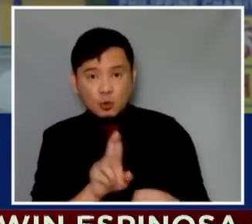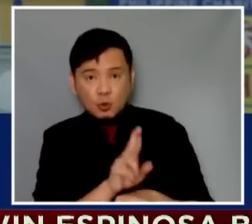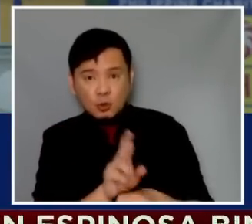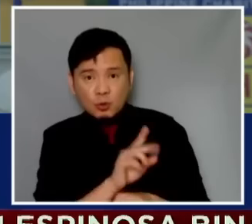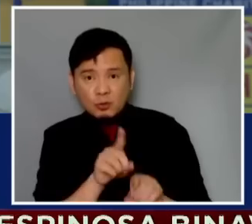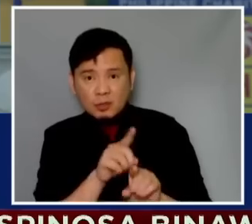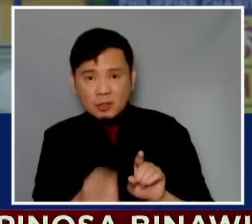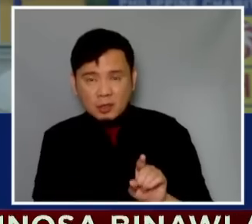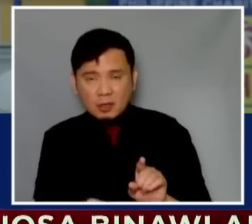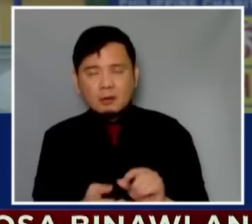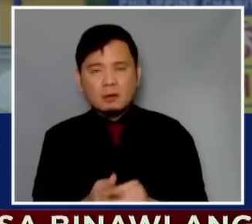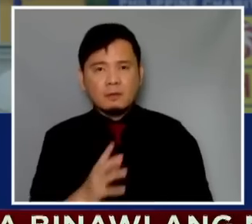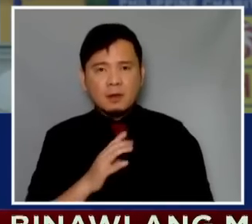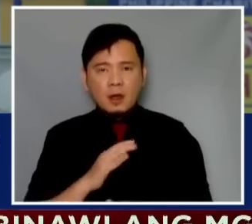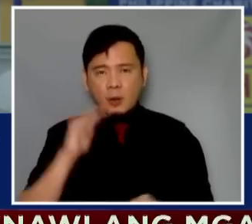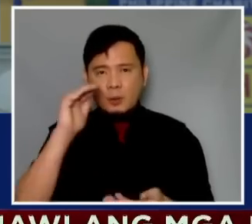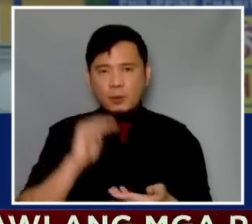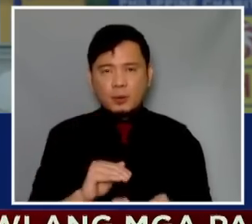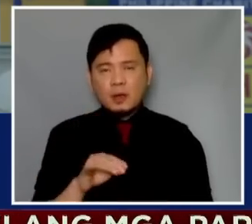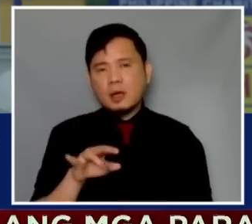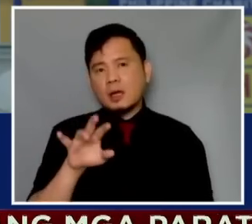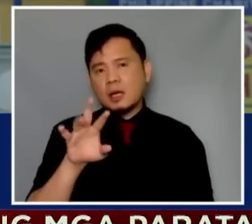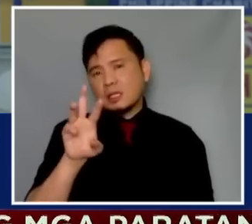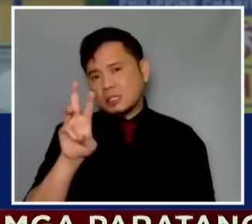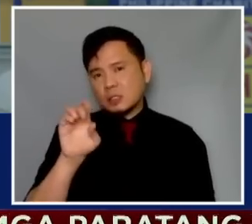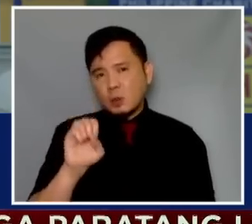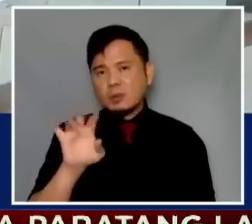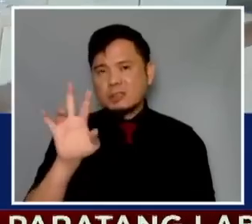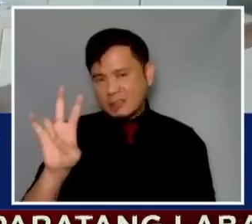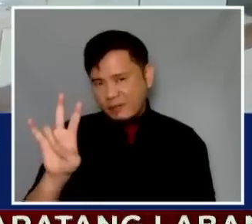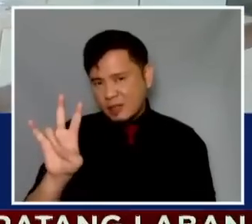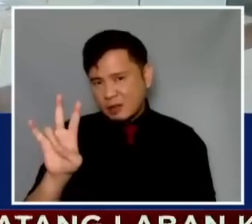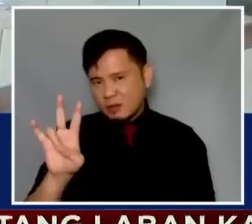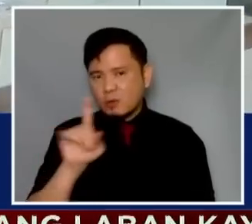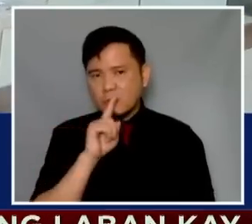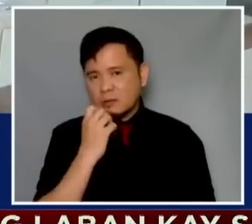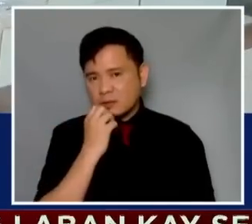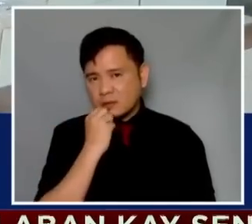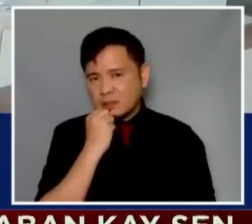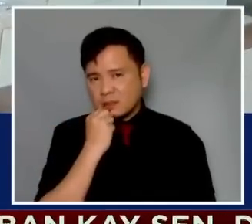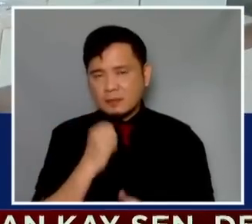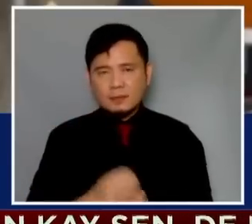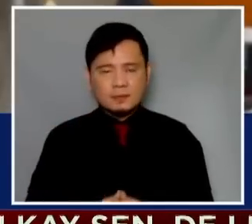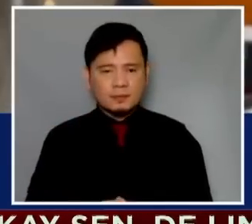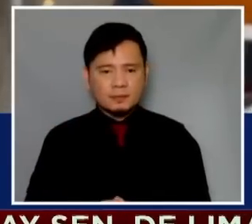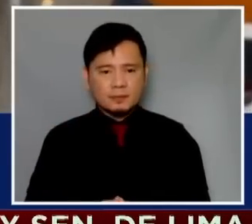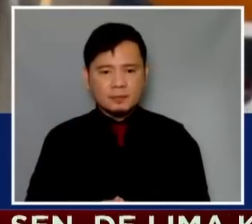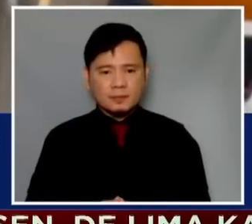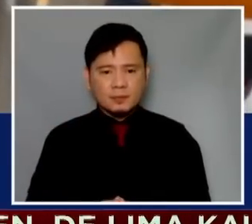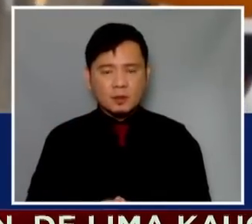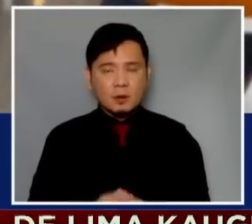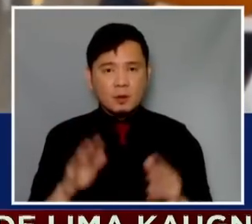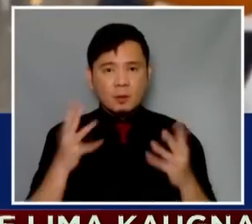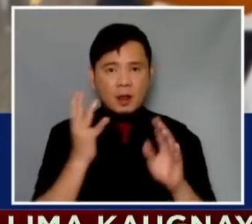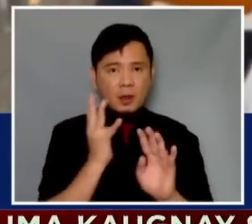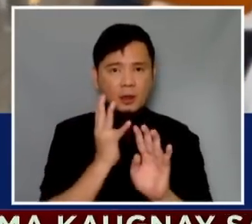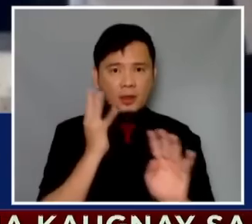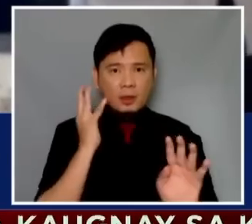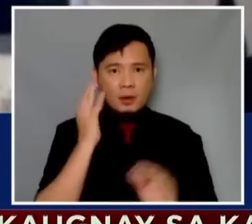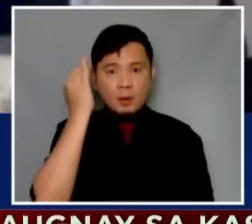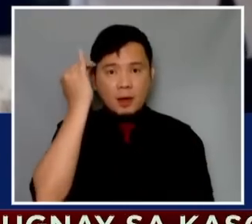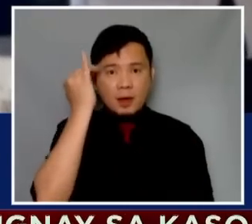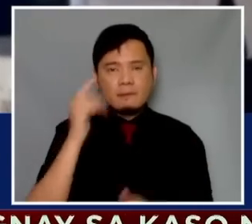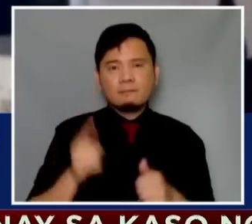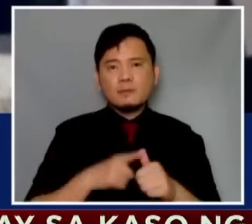ko, so naging 607 na lang siya. Sulit. Wala pang gaanong pila dahil ngayong araw lang